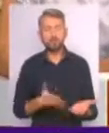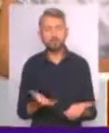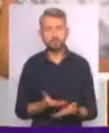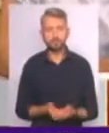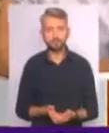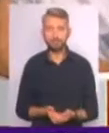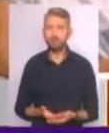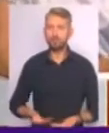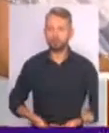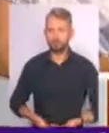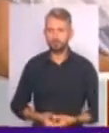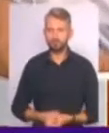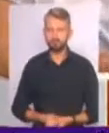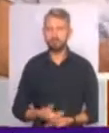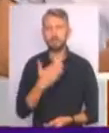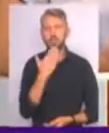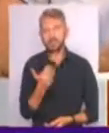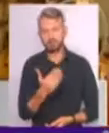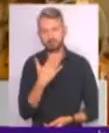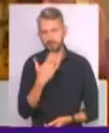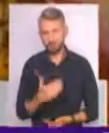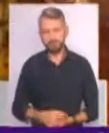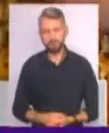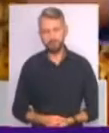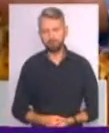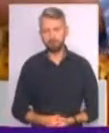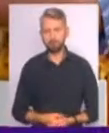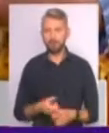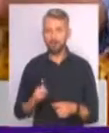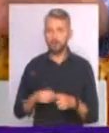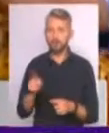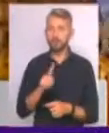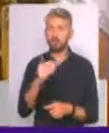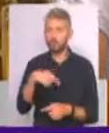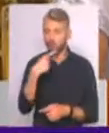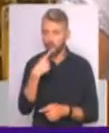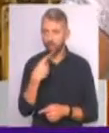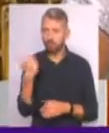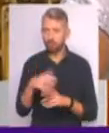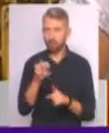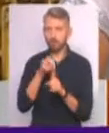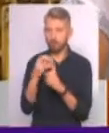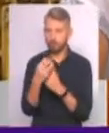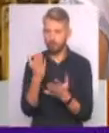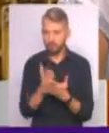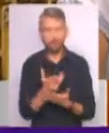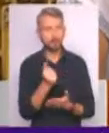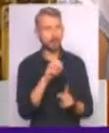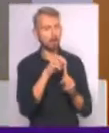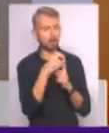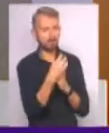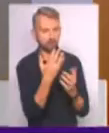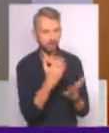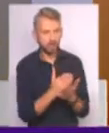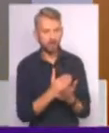жити? Спасибі, спасибі. От це про те, що ви говорили. Вже бляшки є. Бляшки є. Значить, тобто 50,